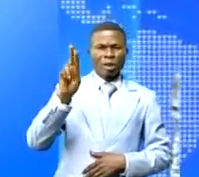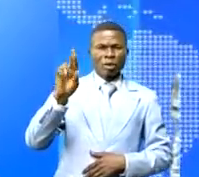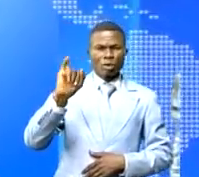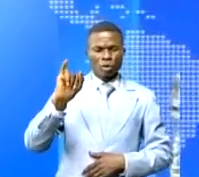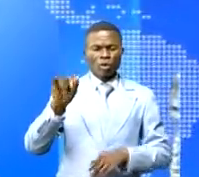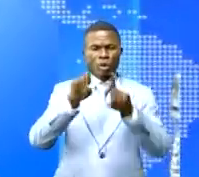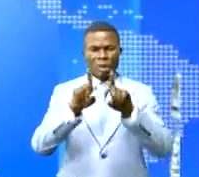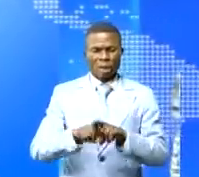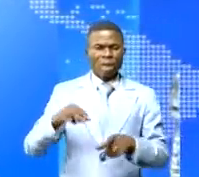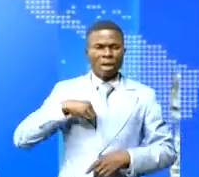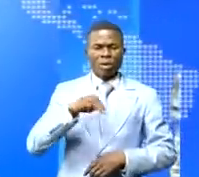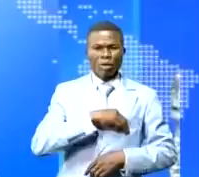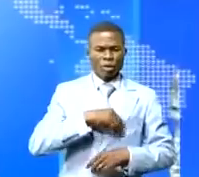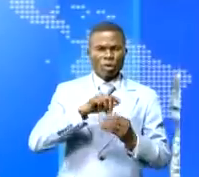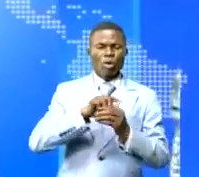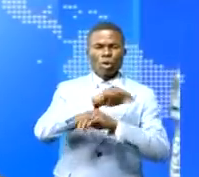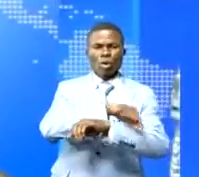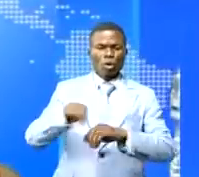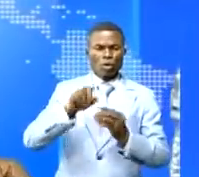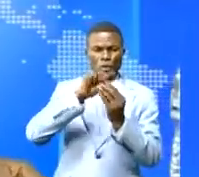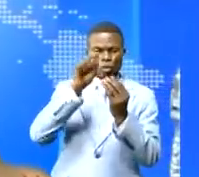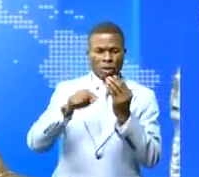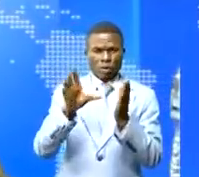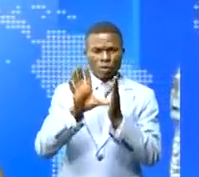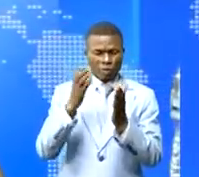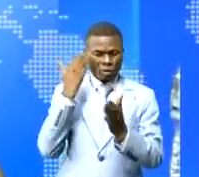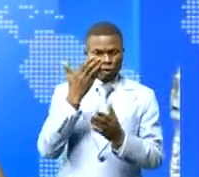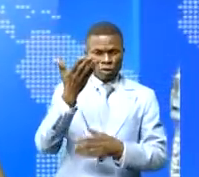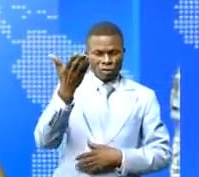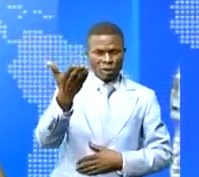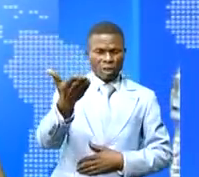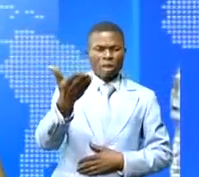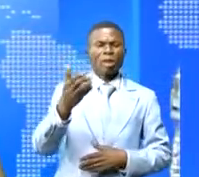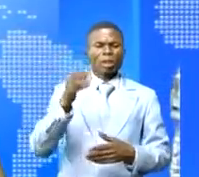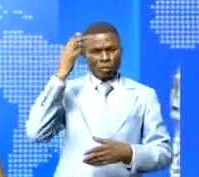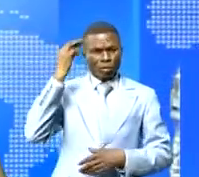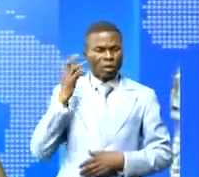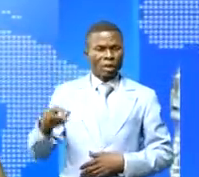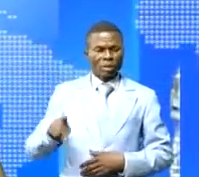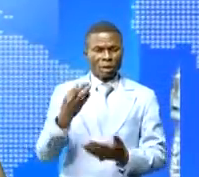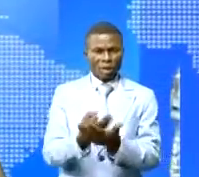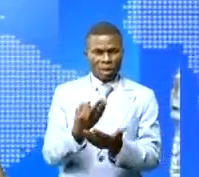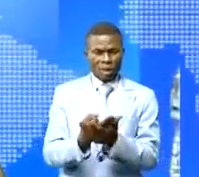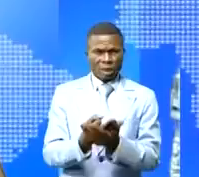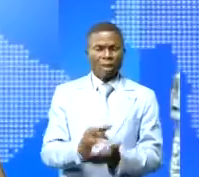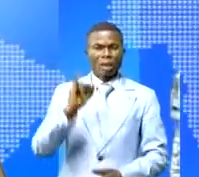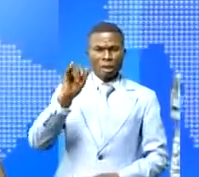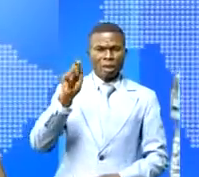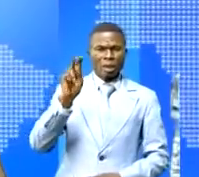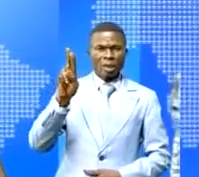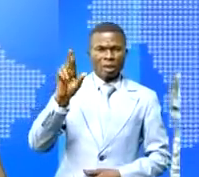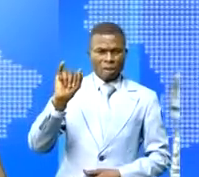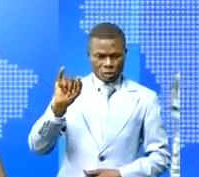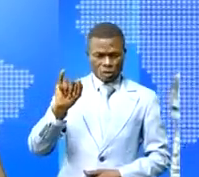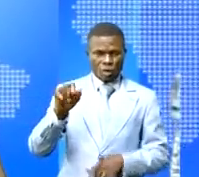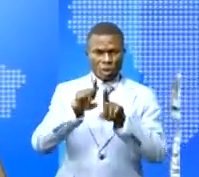les membres de la Cour des comptes. Je vous propose de suivre à ces sujets le ministre provincial de finances de l'Ituri,